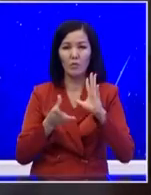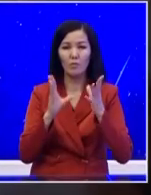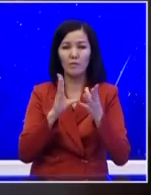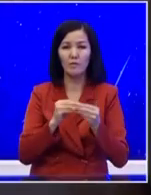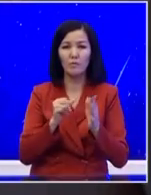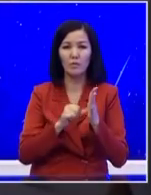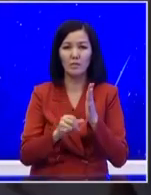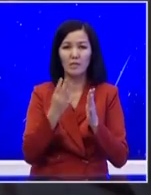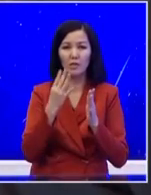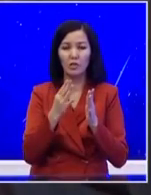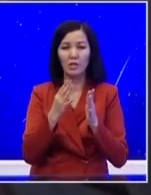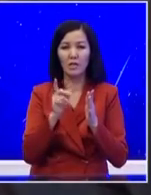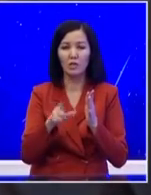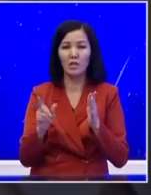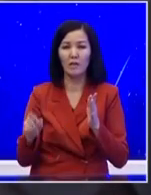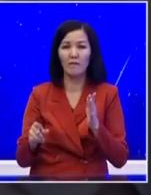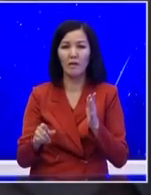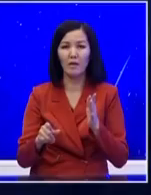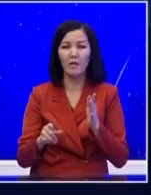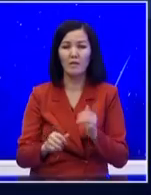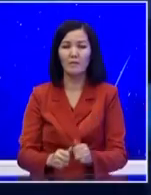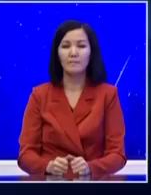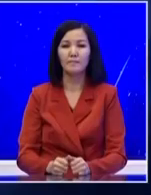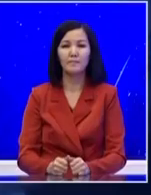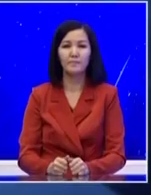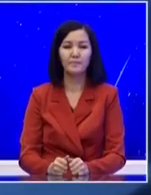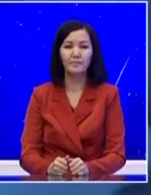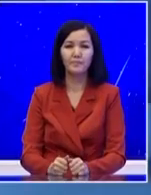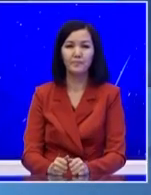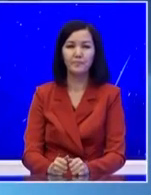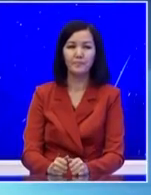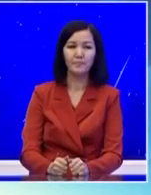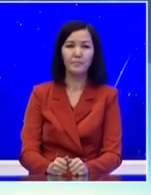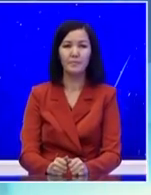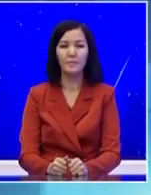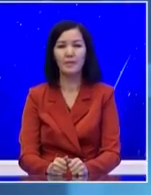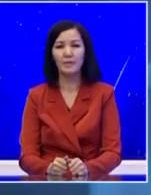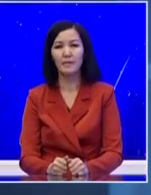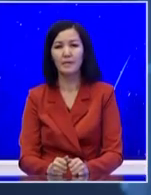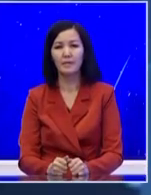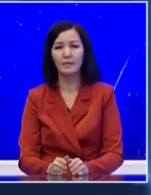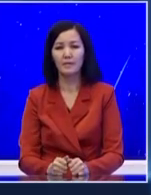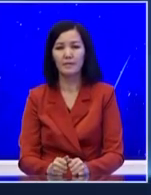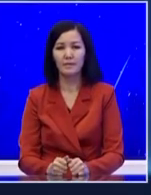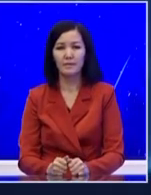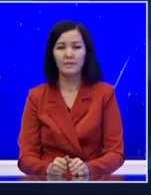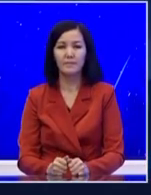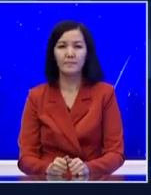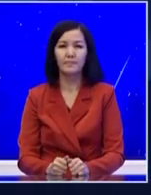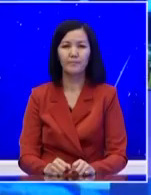встречают 64 бойца 4-летней войны. Азат Жумаханов, Рахат Рахимжанов, телекомпания ЖТСУ, Коксузский